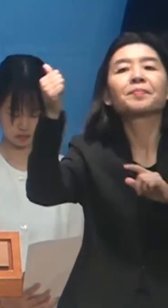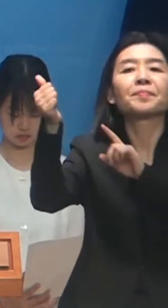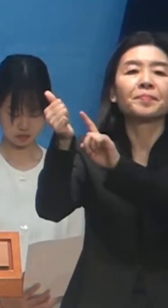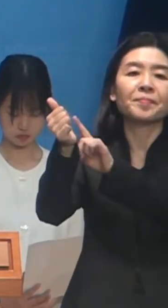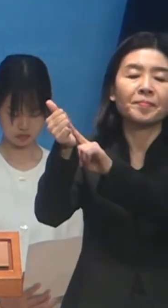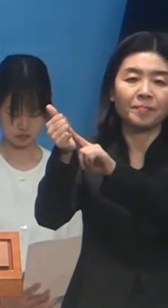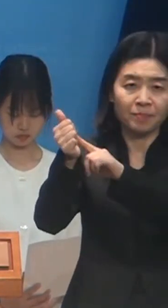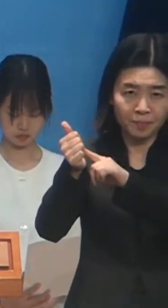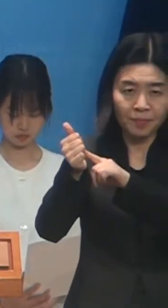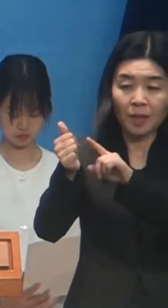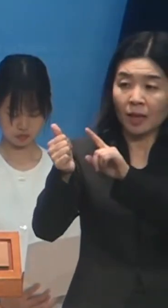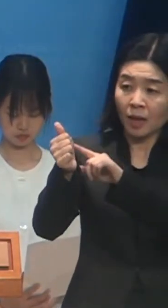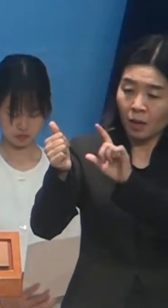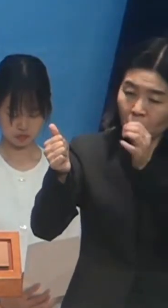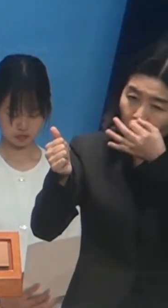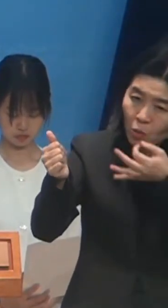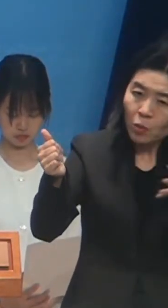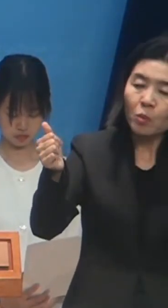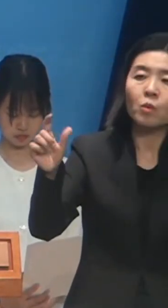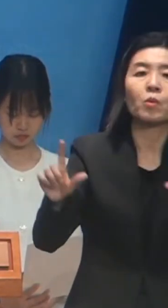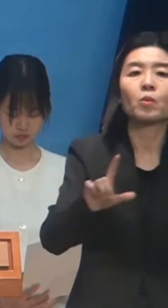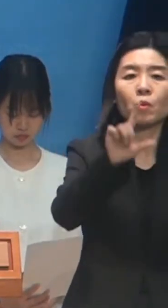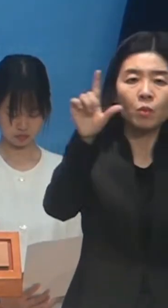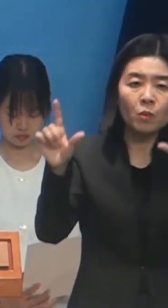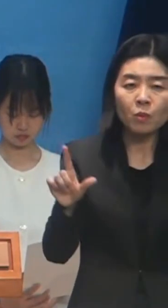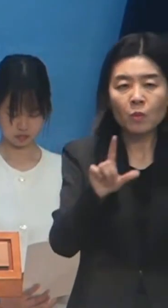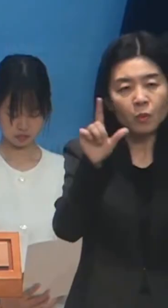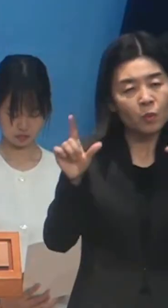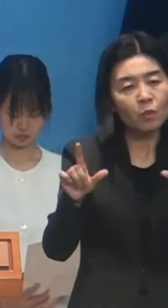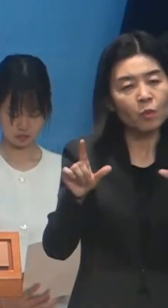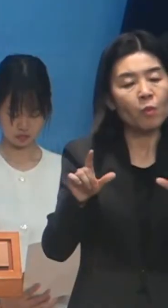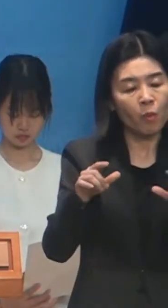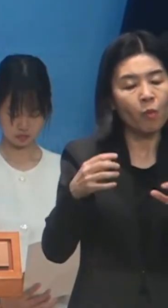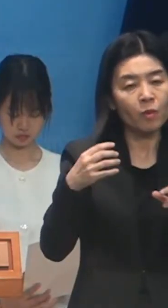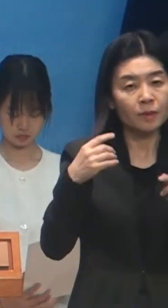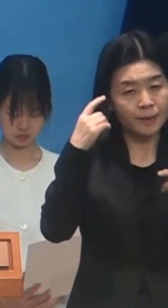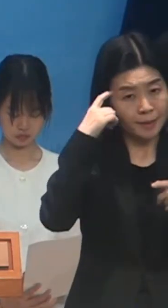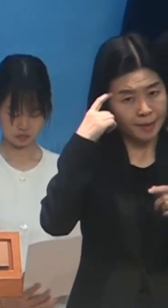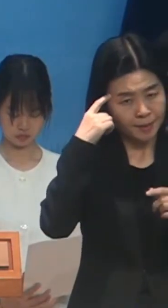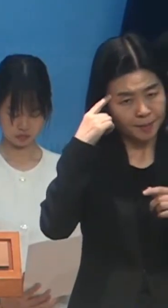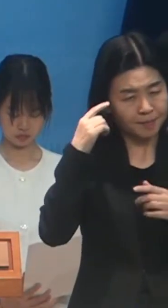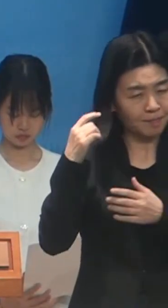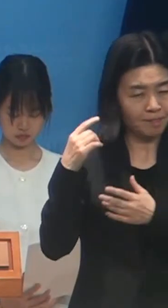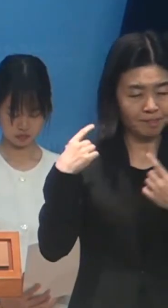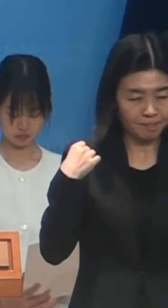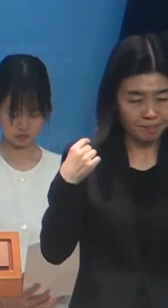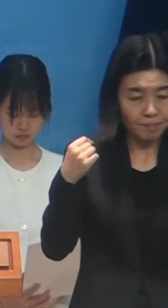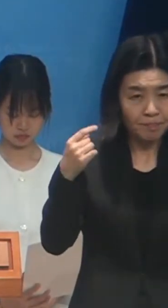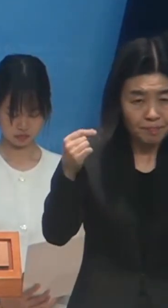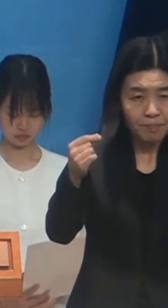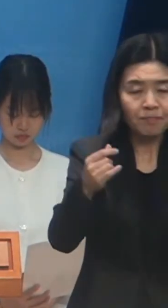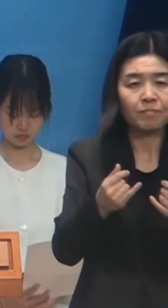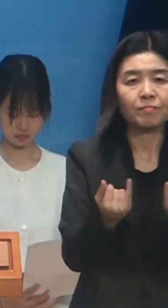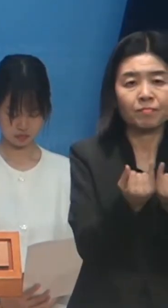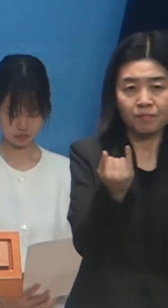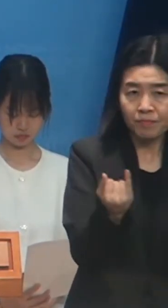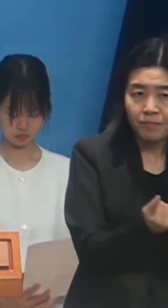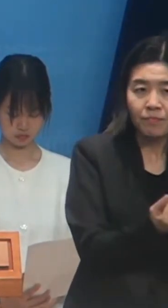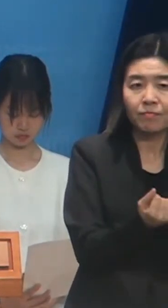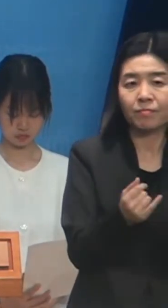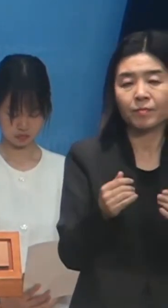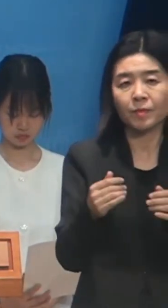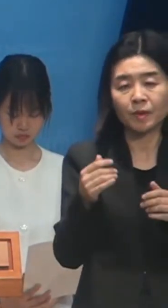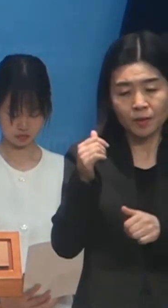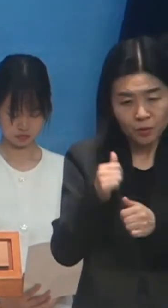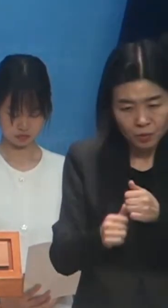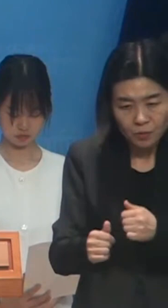우리는 그가 보여준 삶의 무게와 일관된 신념, 그리고 여성과 다음 세대를